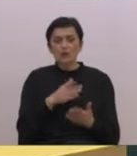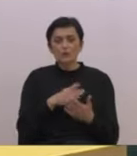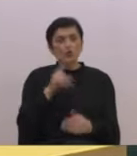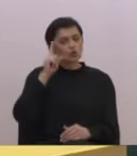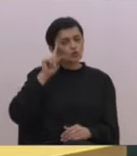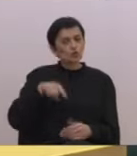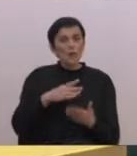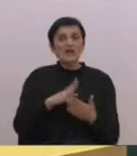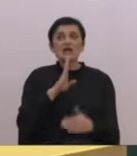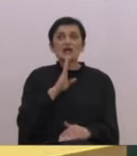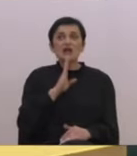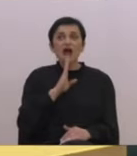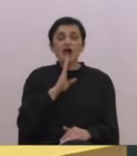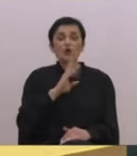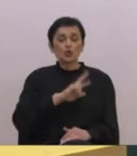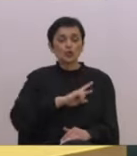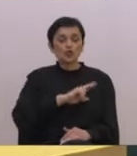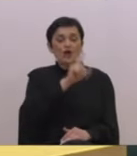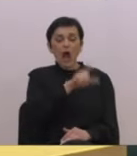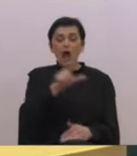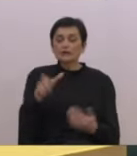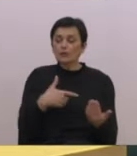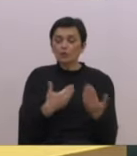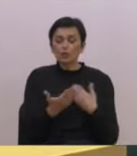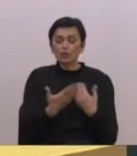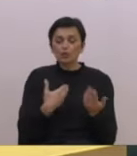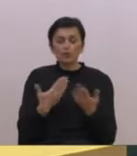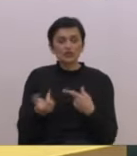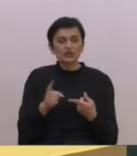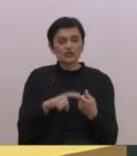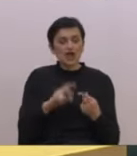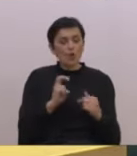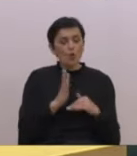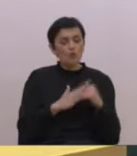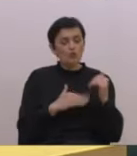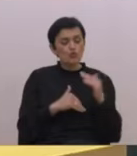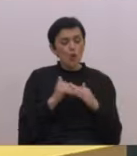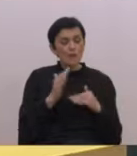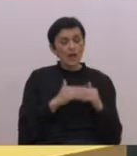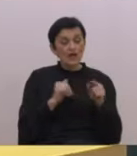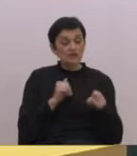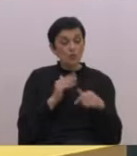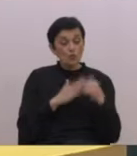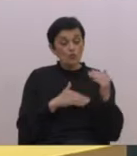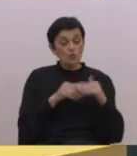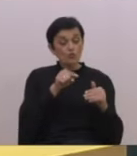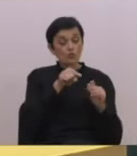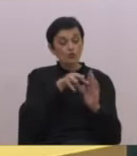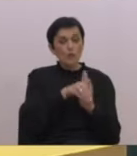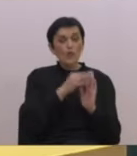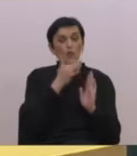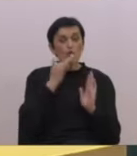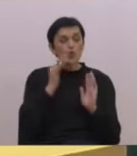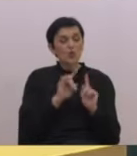ქალებს უყვართ ადამიანებთან ურთიერთობასთან დაკავშირებული პროფესიები და იმ პროფესიებში არის უმრავლესობა